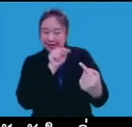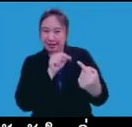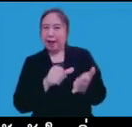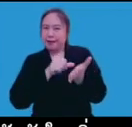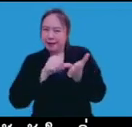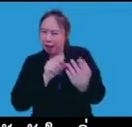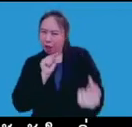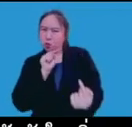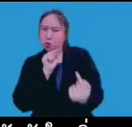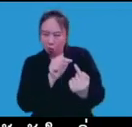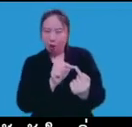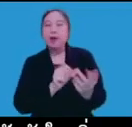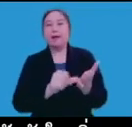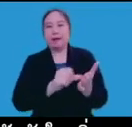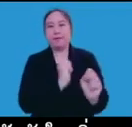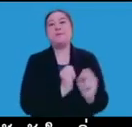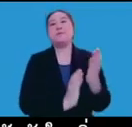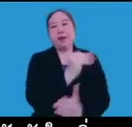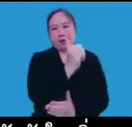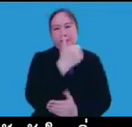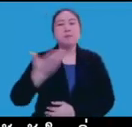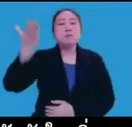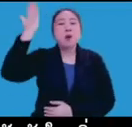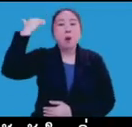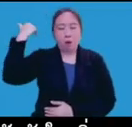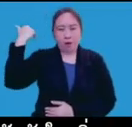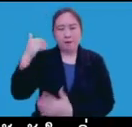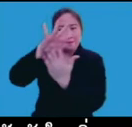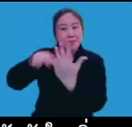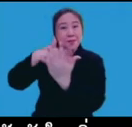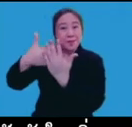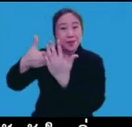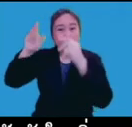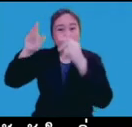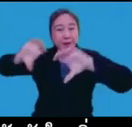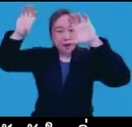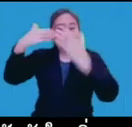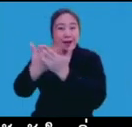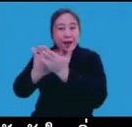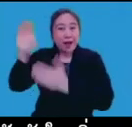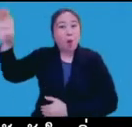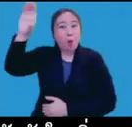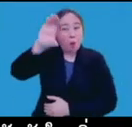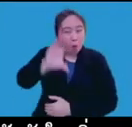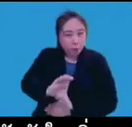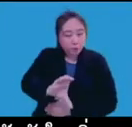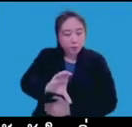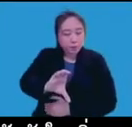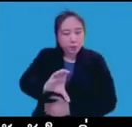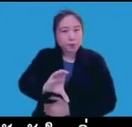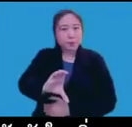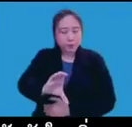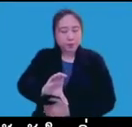ถแก้ปัญหาได้เพราะว่าที่ผ่านมานะคะบางทีในเชิงนโยบายเนี่ยเวลารัฐบาลจะสั่งงบมาลงไปเนี่ยเราก็